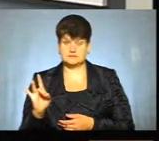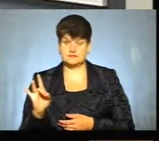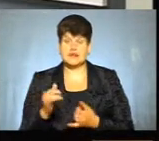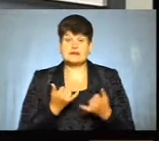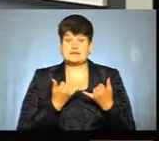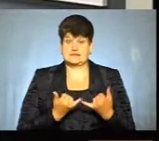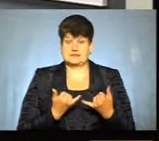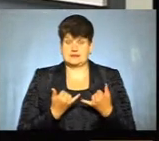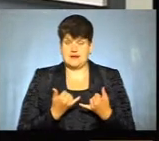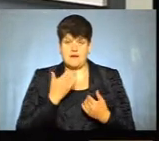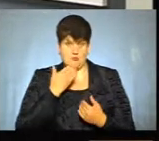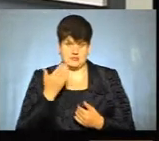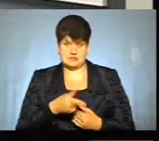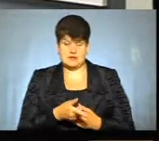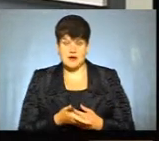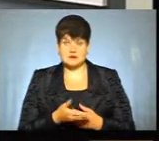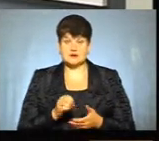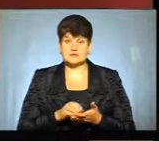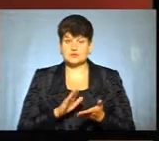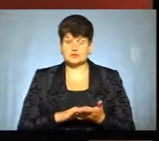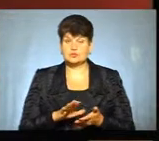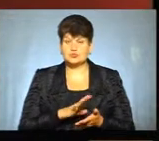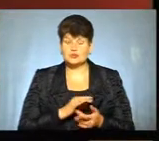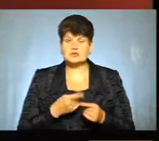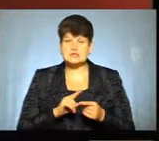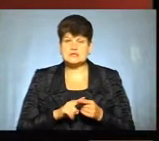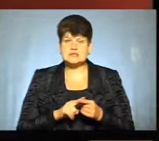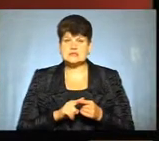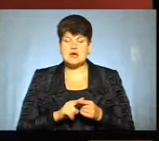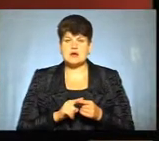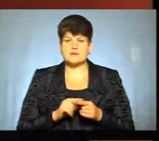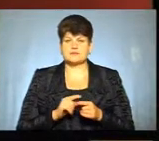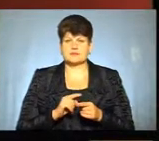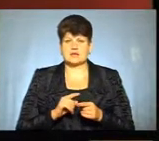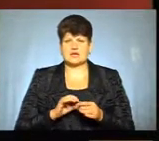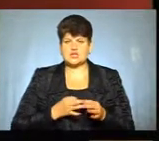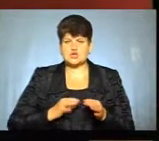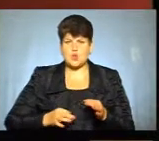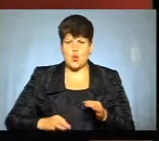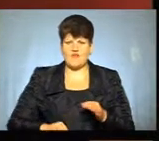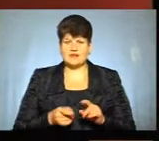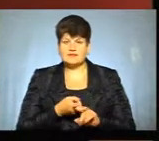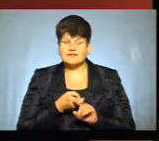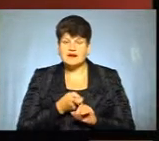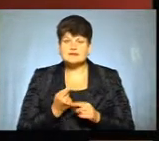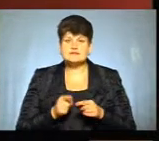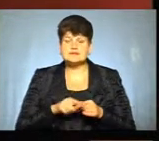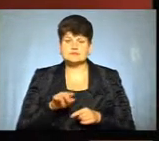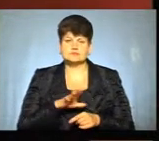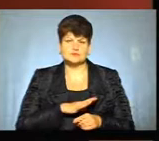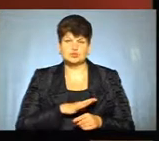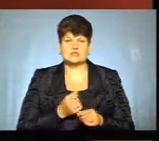Зараз останні спалахи, які це реєструвалися, це стосується гострих кишкових інфекцій. Відповідно, це були